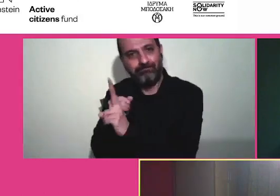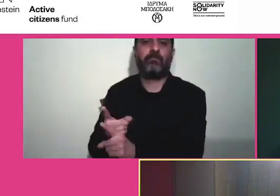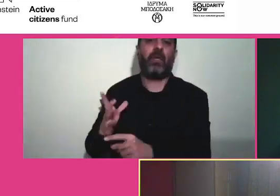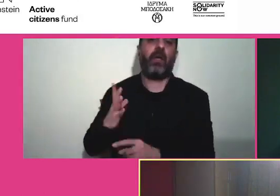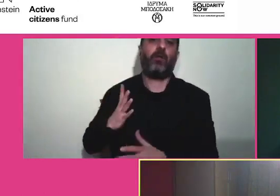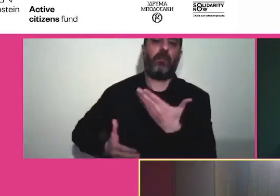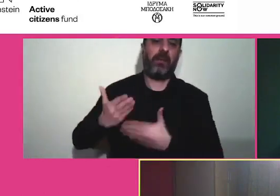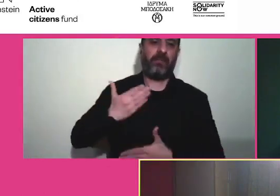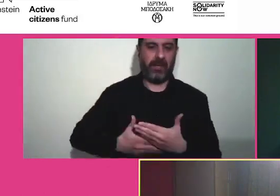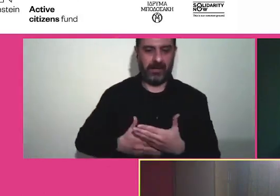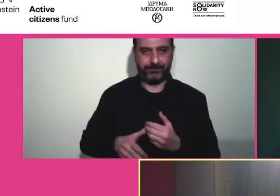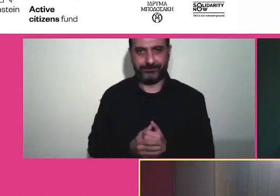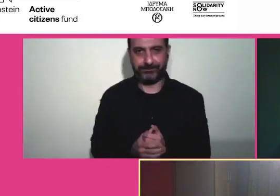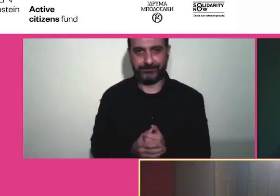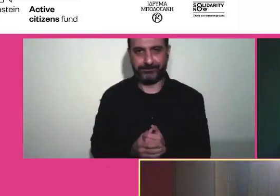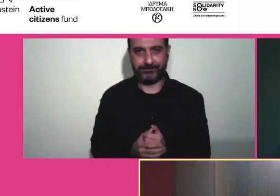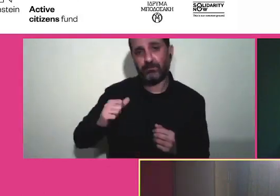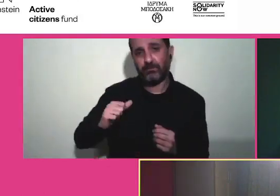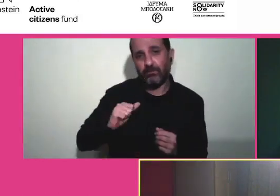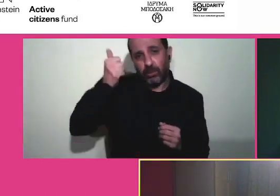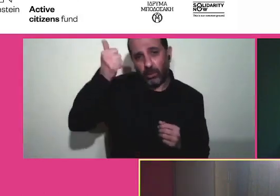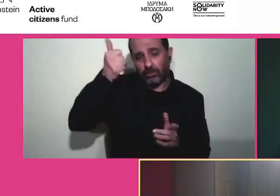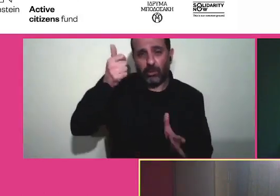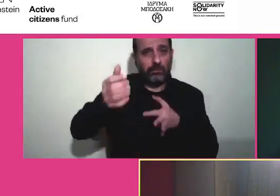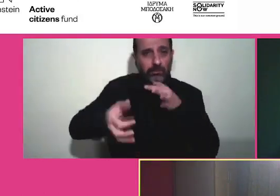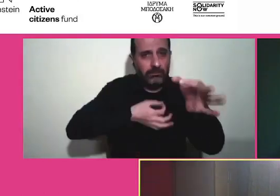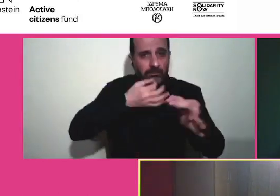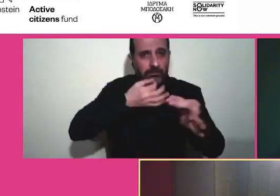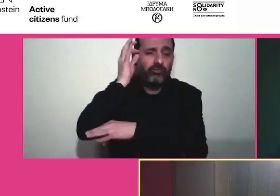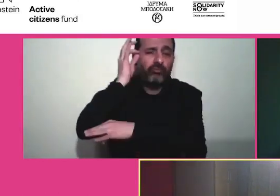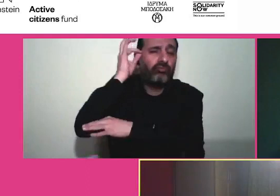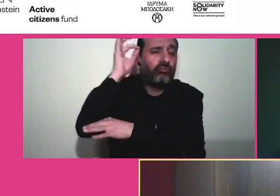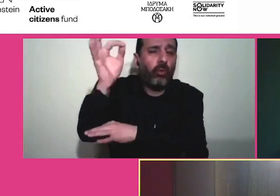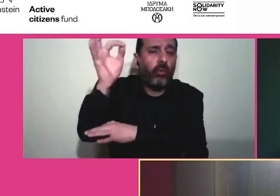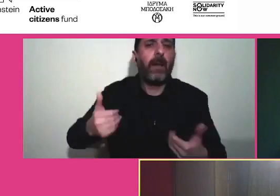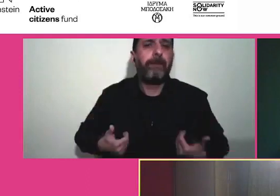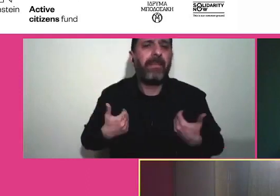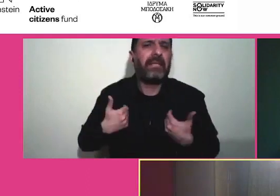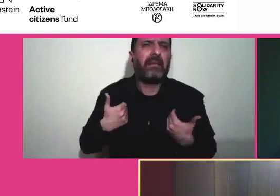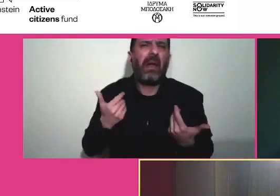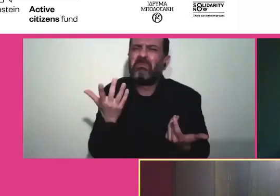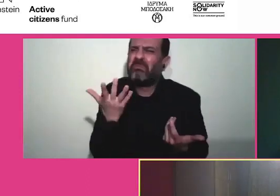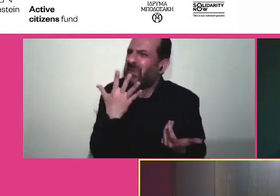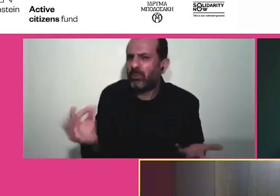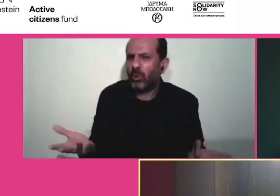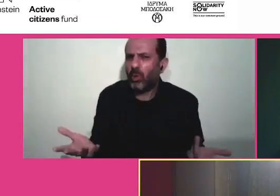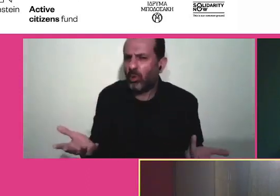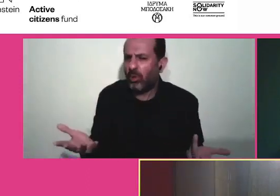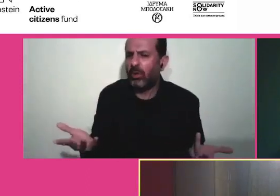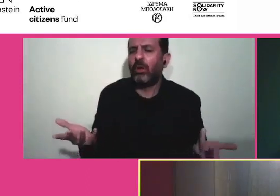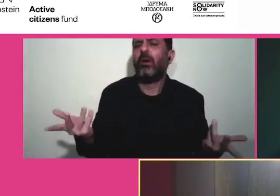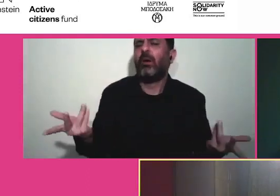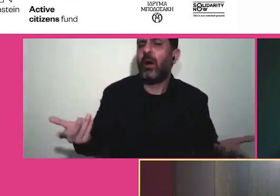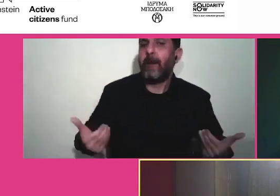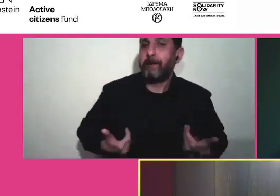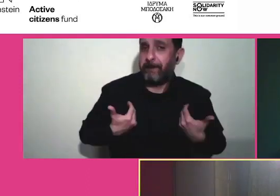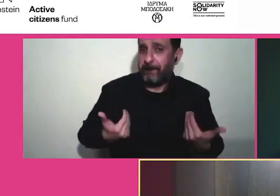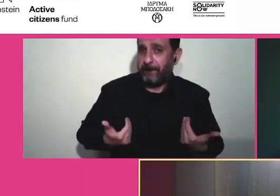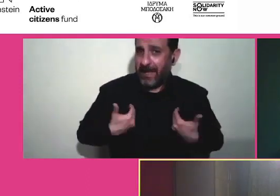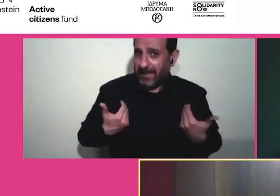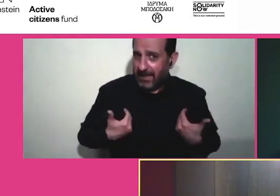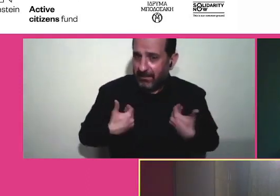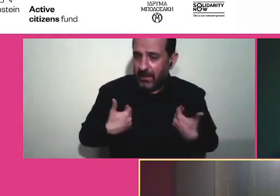Θα αρχίσω μιλώντας για το σκοπό της δημιουργίας των παιχνιδιών, ο οποίος ήταν και είναι η παροχή ευκαιριών για